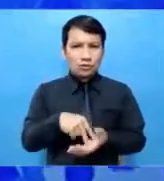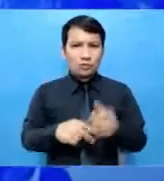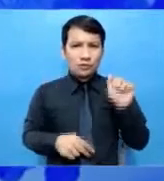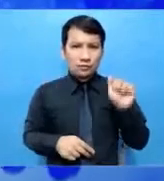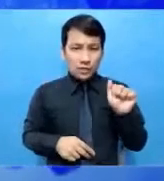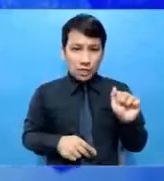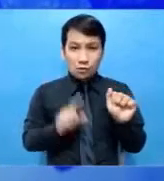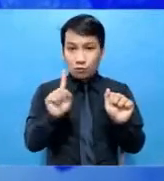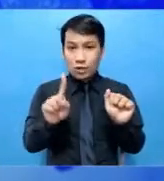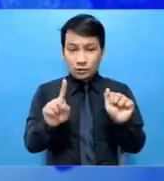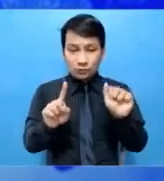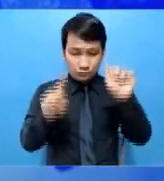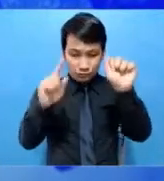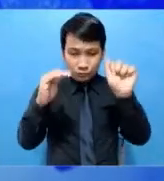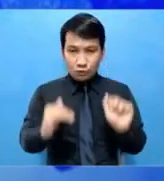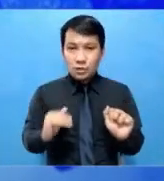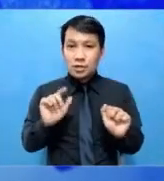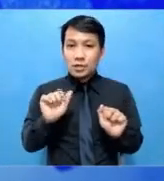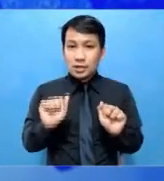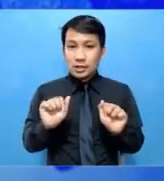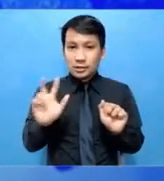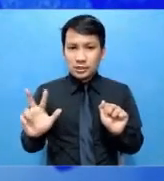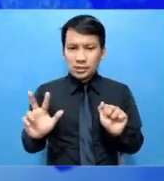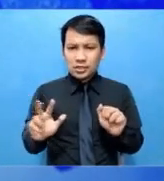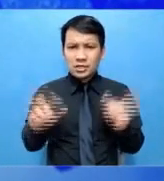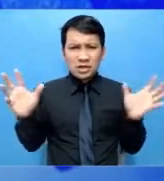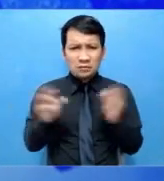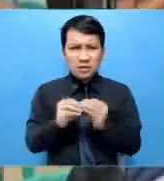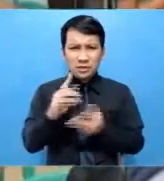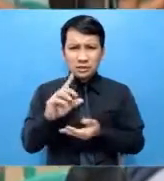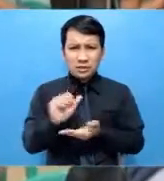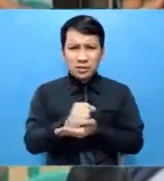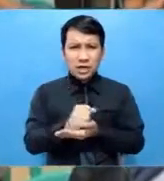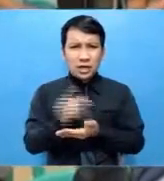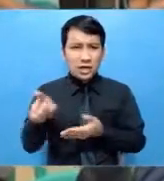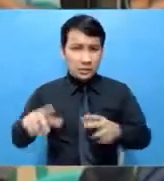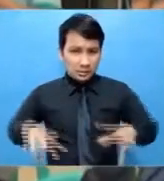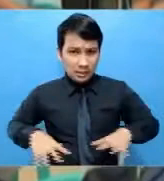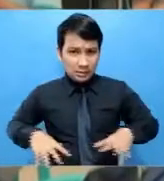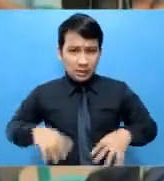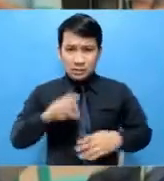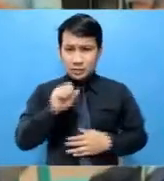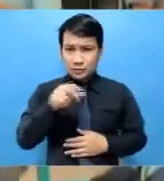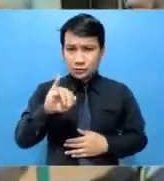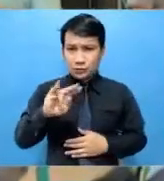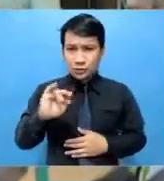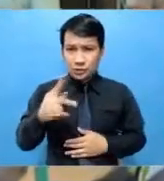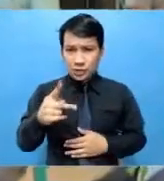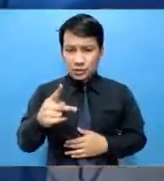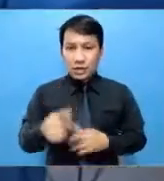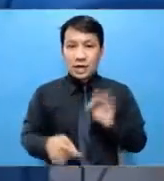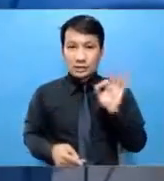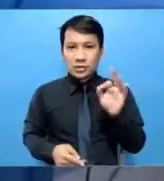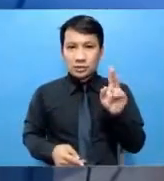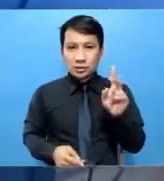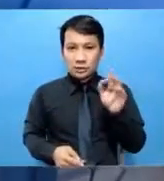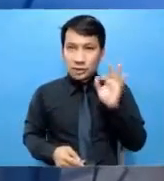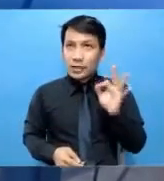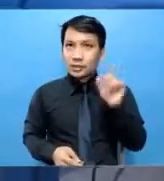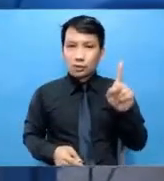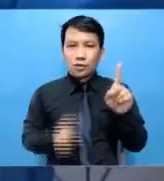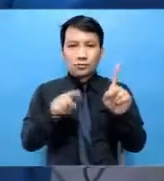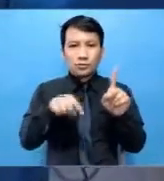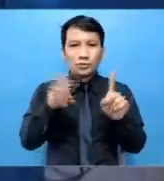mga datos, 91.6% ang efficacy ng Sputnik V. Nagbibigay din ito ng 100% protection laban sa moderate